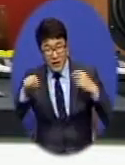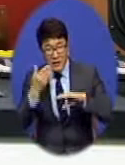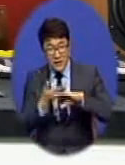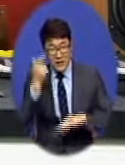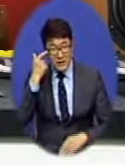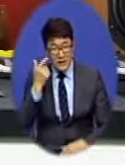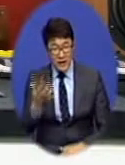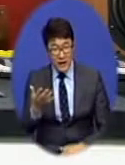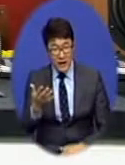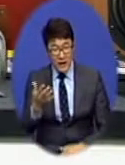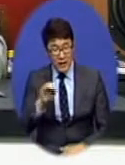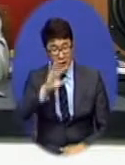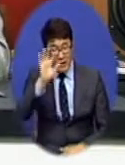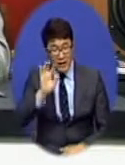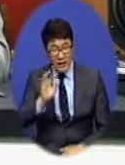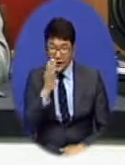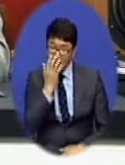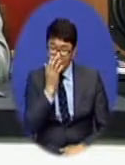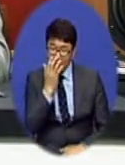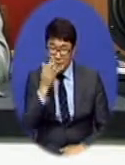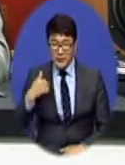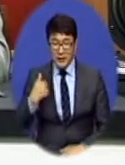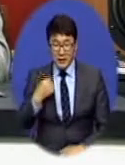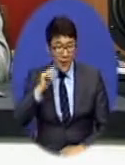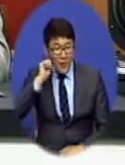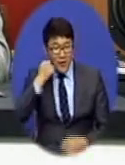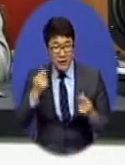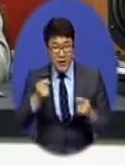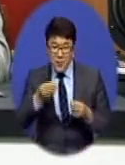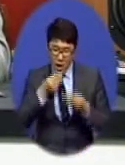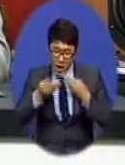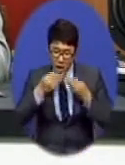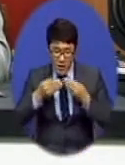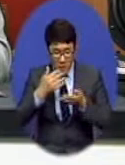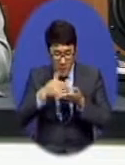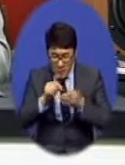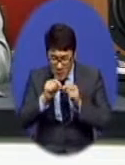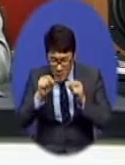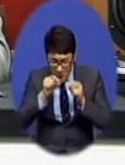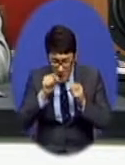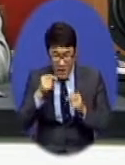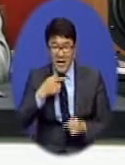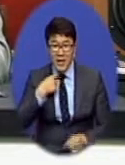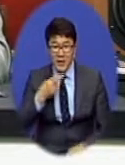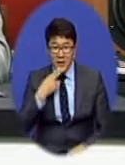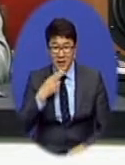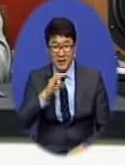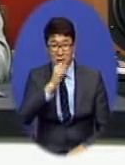갑자기 말씀하시니까 지금 어리둥절하네요. 어려워졌는데. 예. 먹기만 했지 이게 개수를 안 세봤거든요. 자,